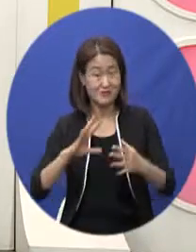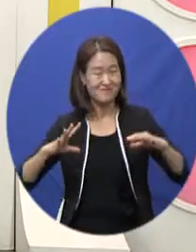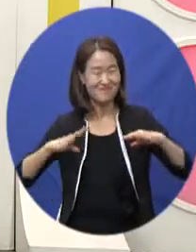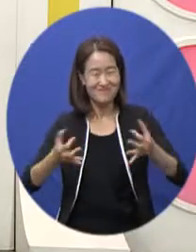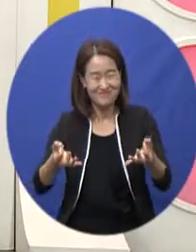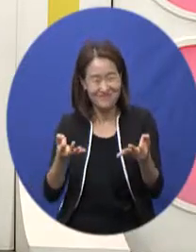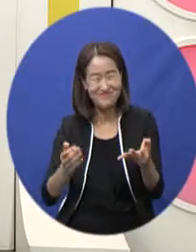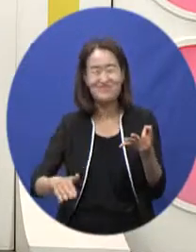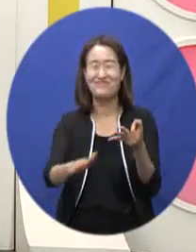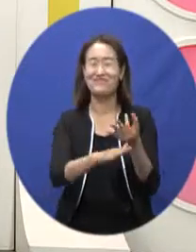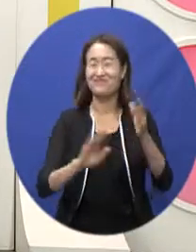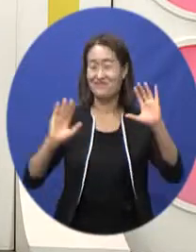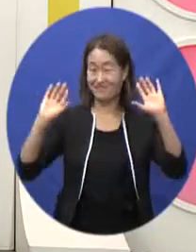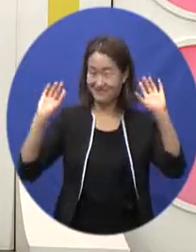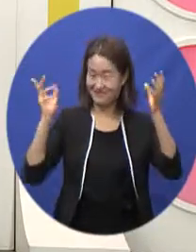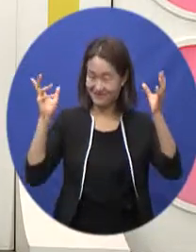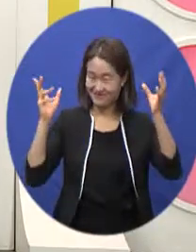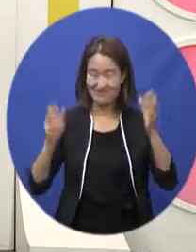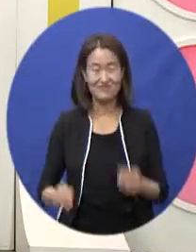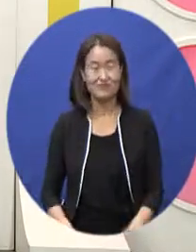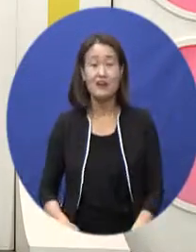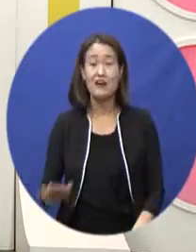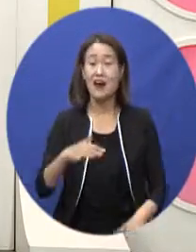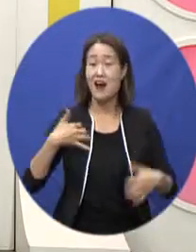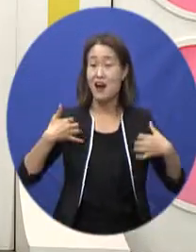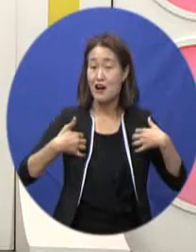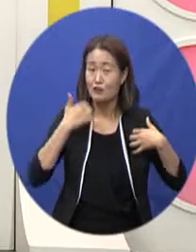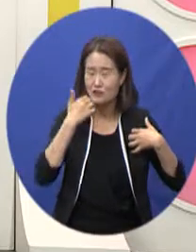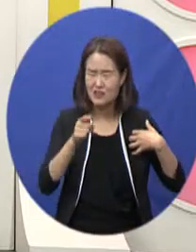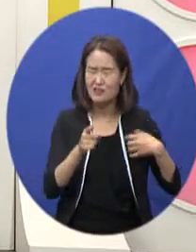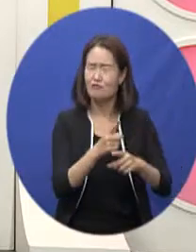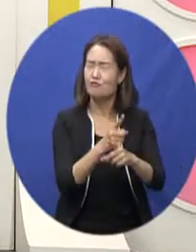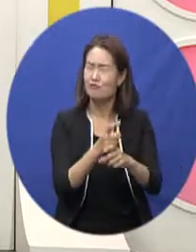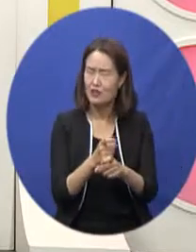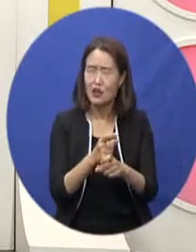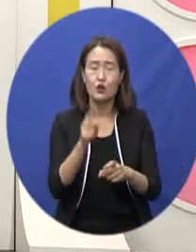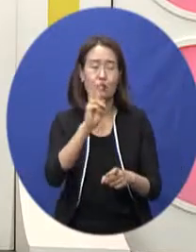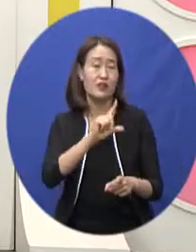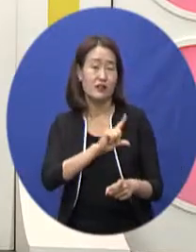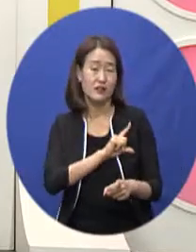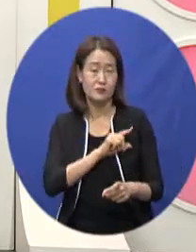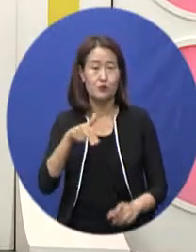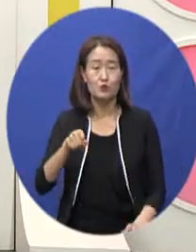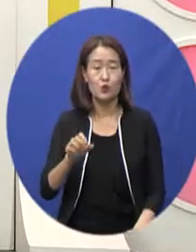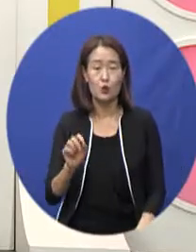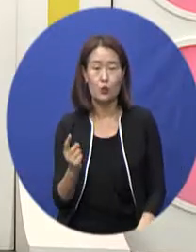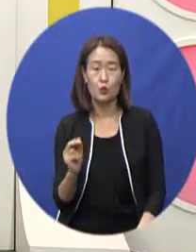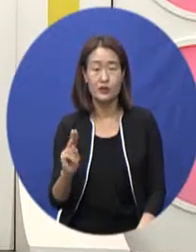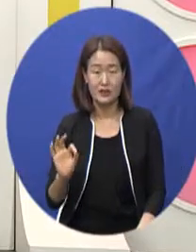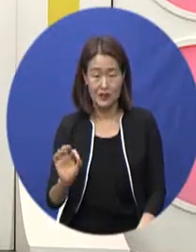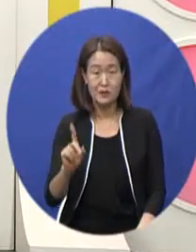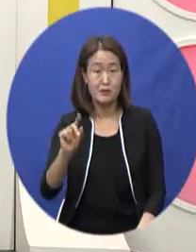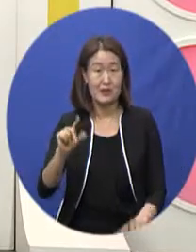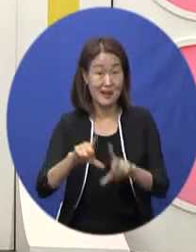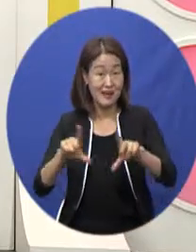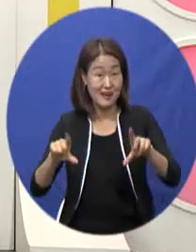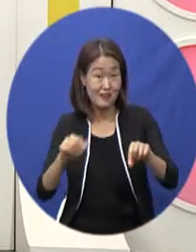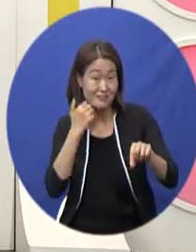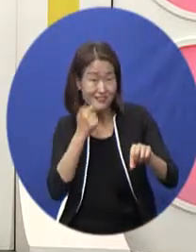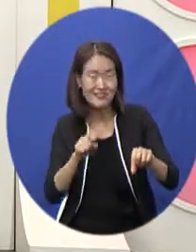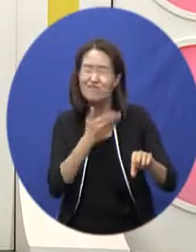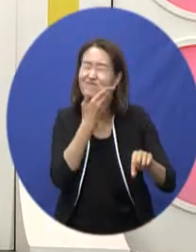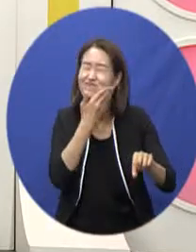여러분 환영합니다. 여러분의 엔돌핀 이은수야 정호야. 네, 만원 한 장을 부르고 있는 여러분들의 귀염둥이